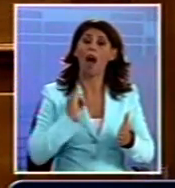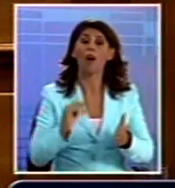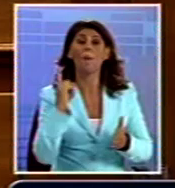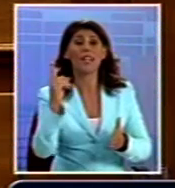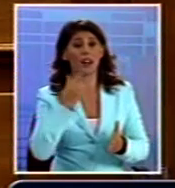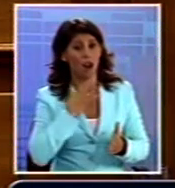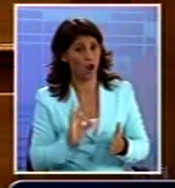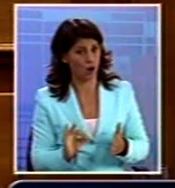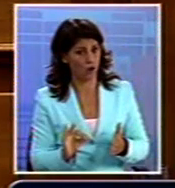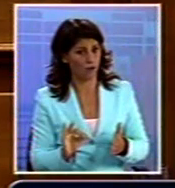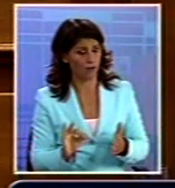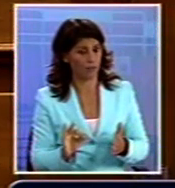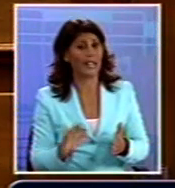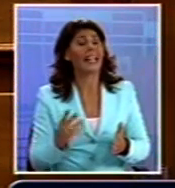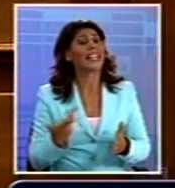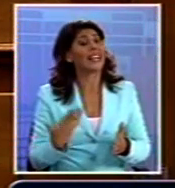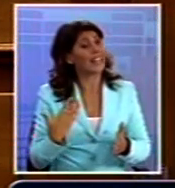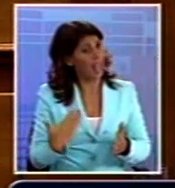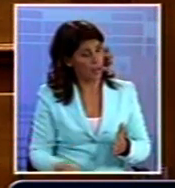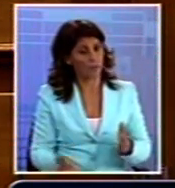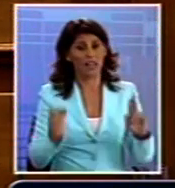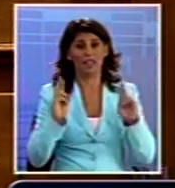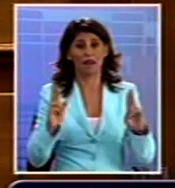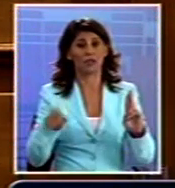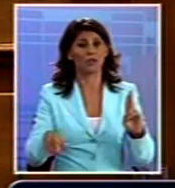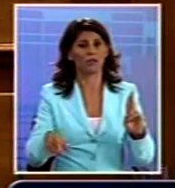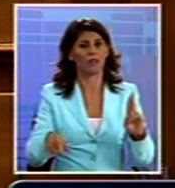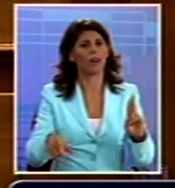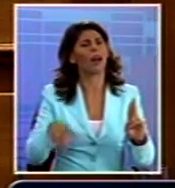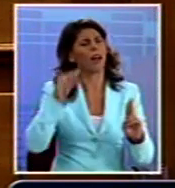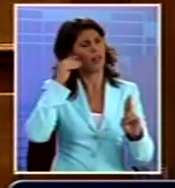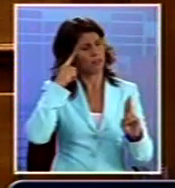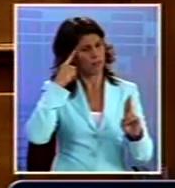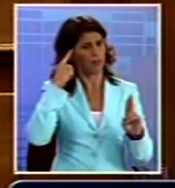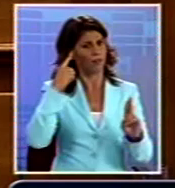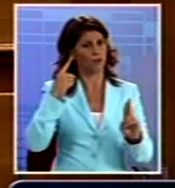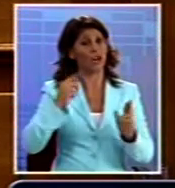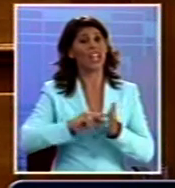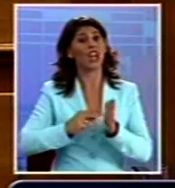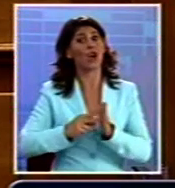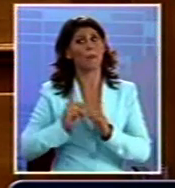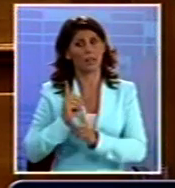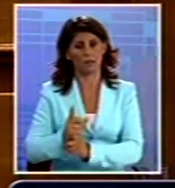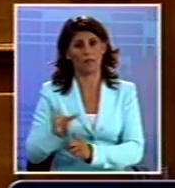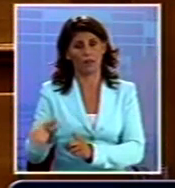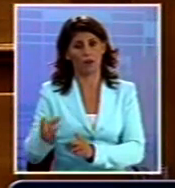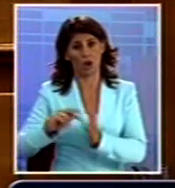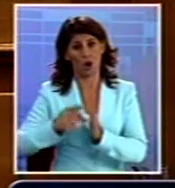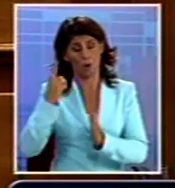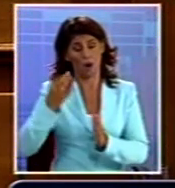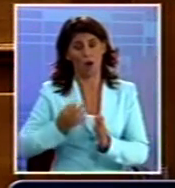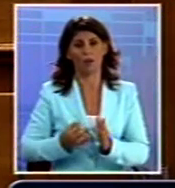λόγο. Διότι έχουμε, και ελπίζω αυτό να το αντιληφθούν οι οικονομολόγοι σας, το μεγαλύτερο